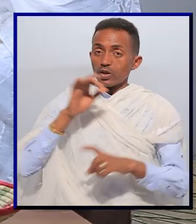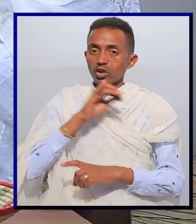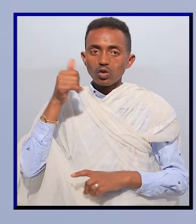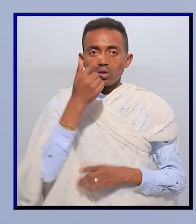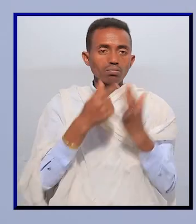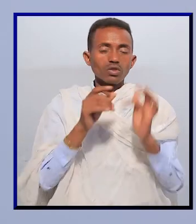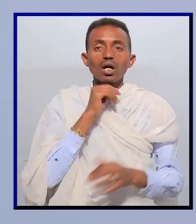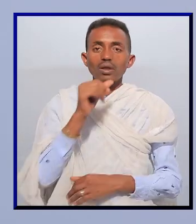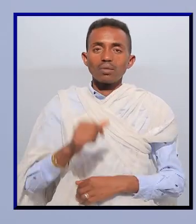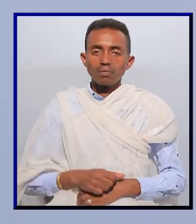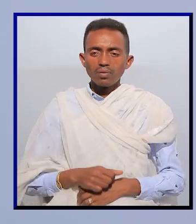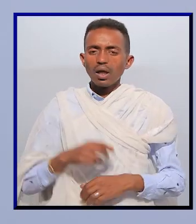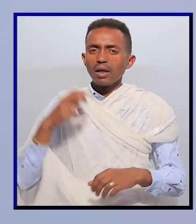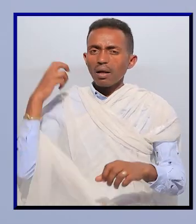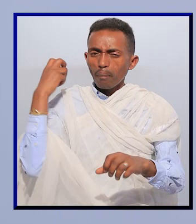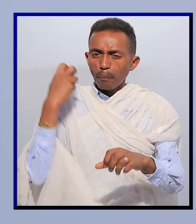ነው።